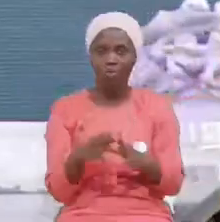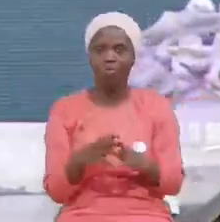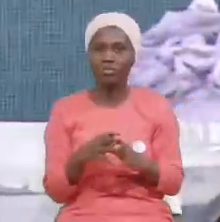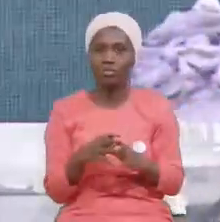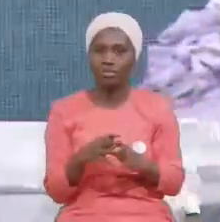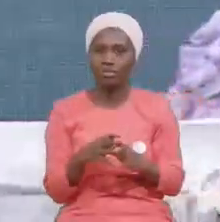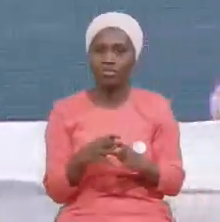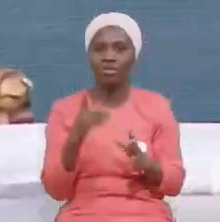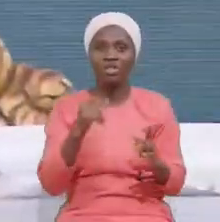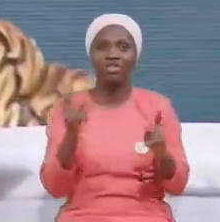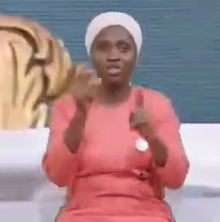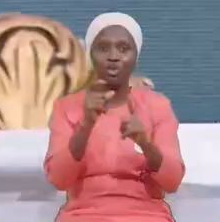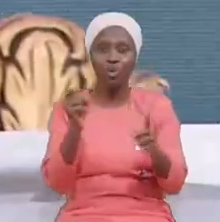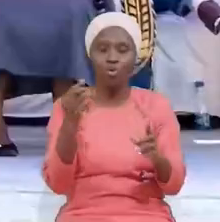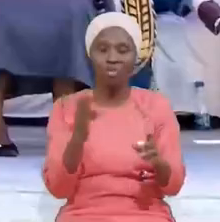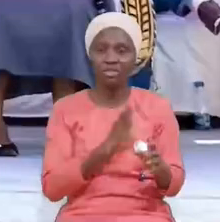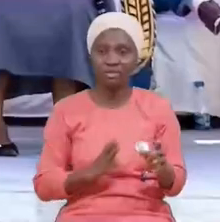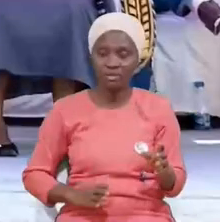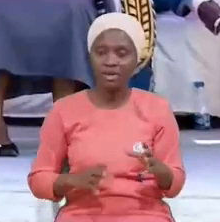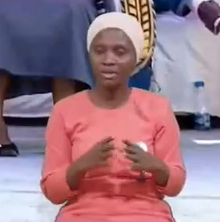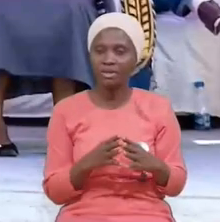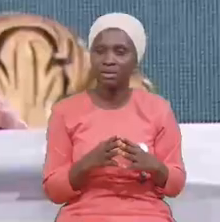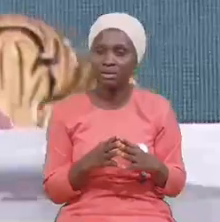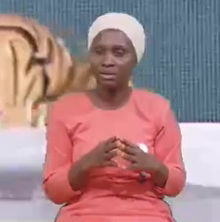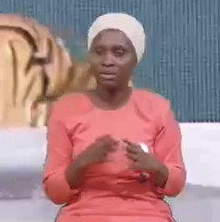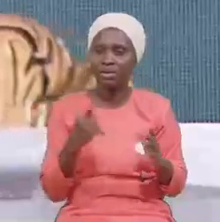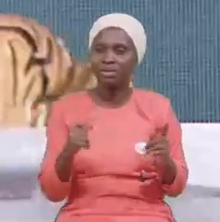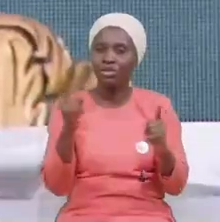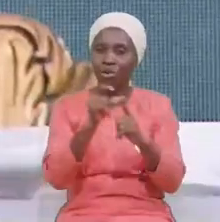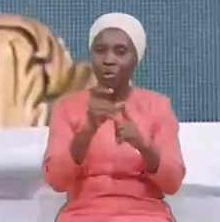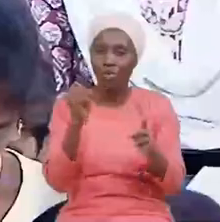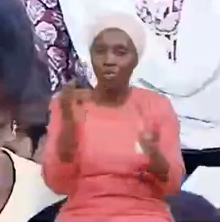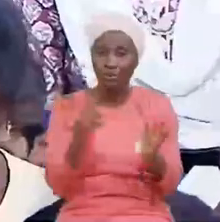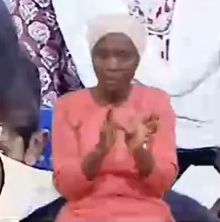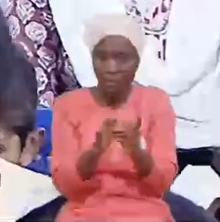Quand tu te répètes les paroles de Christ, les paroles de la Bible,